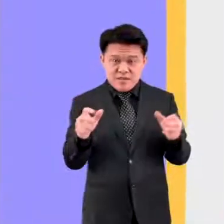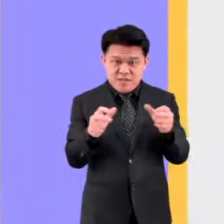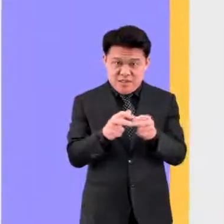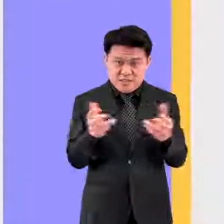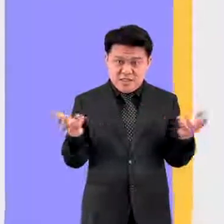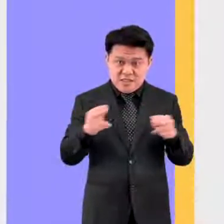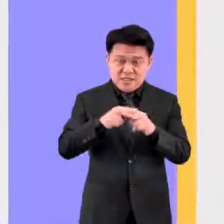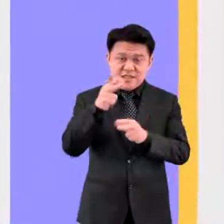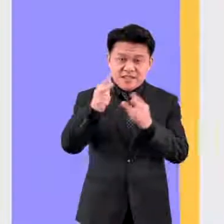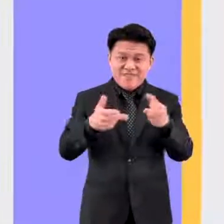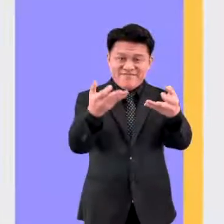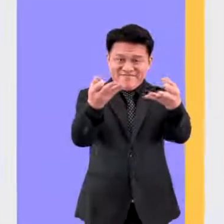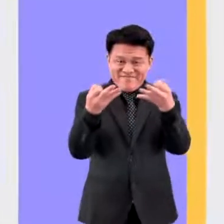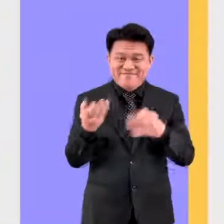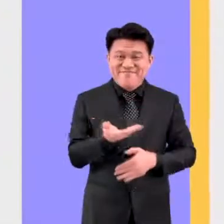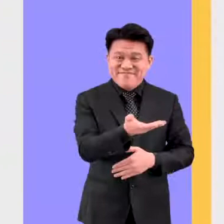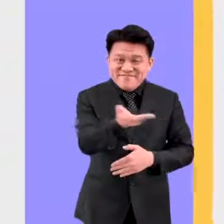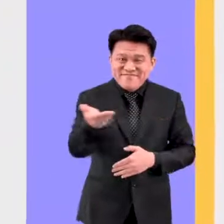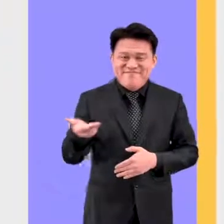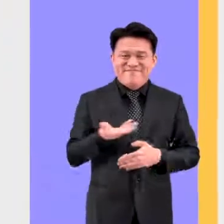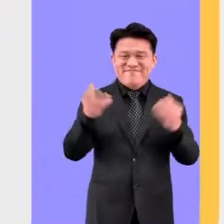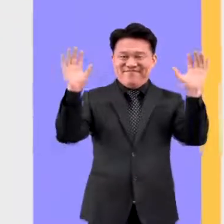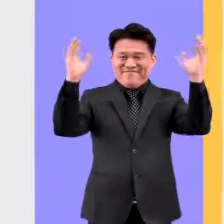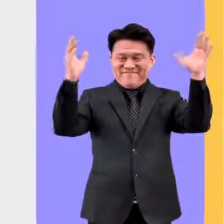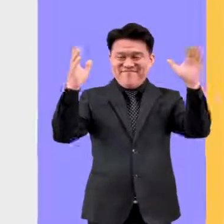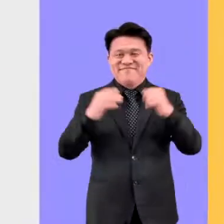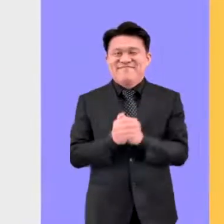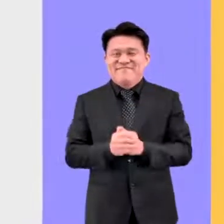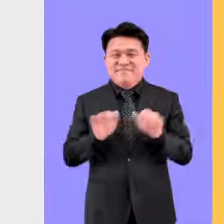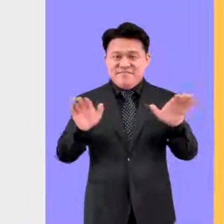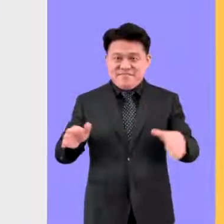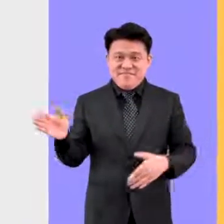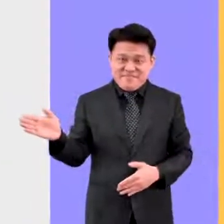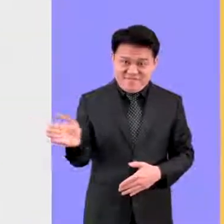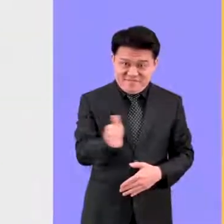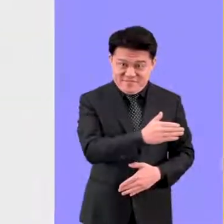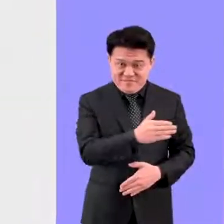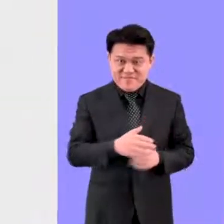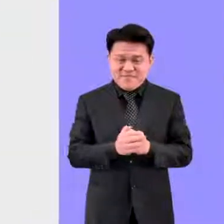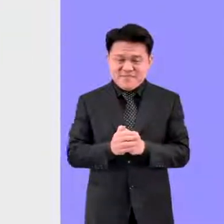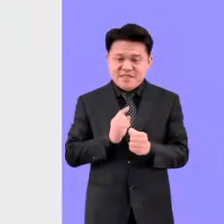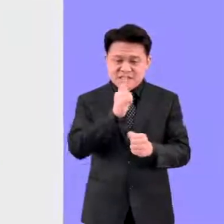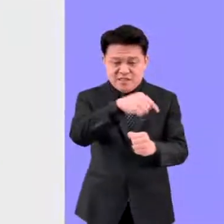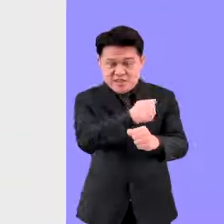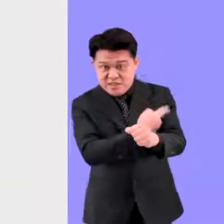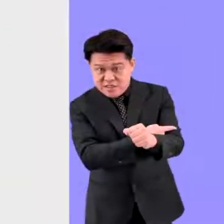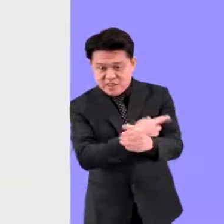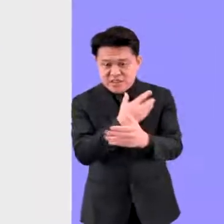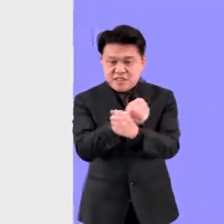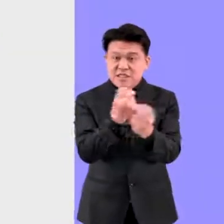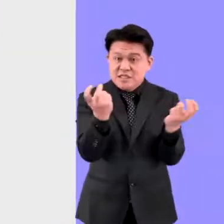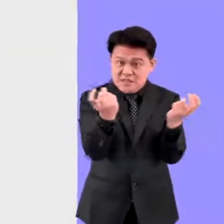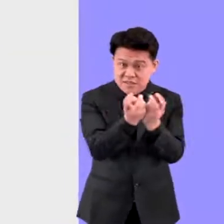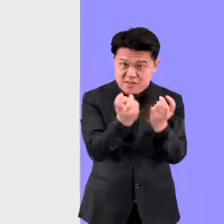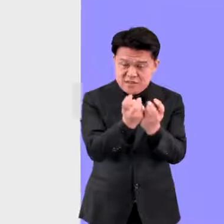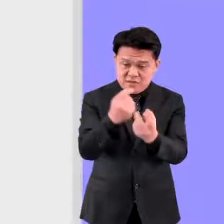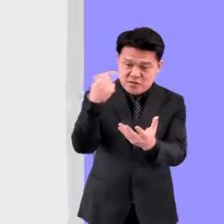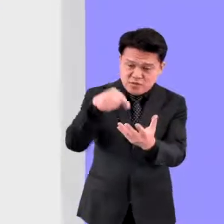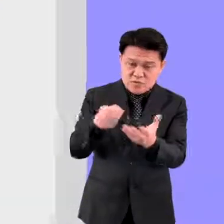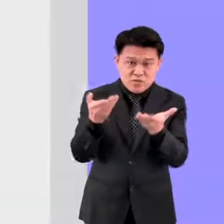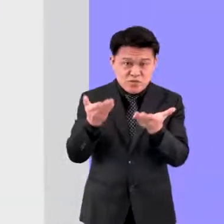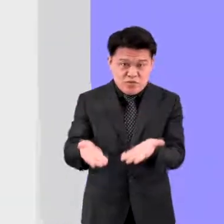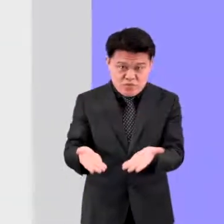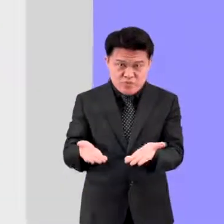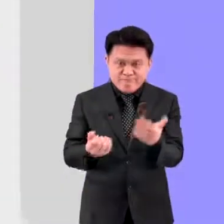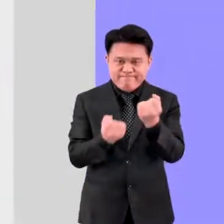해주는 장애 일자리 사업에 오신 여러분을 진심으로 환영합니다. 지금부터 신청 자격과 계약 방법,